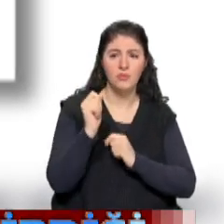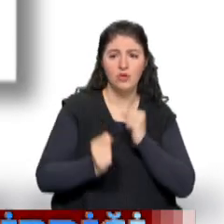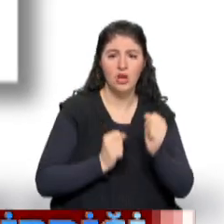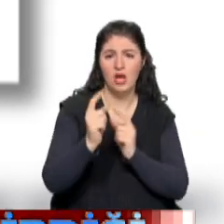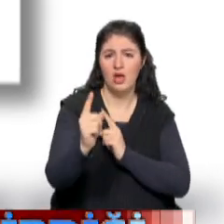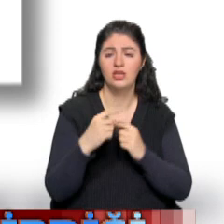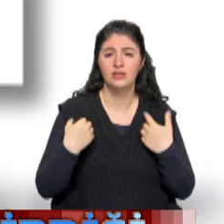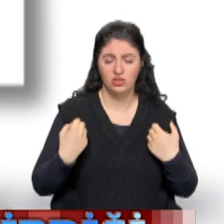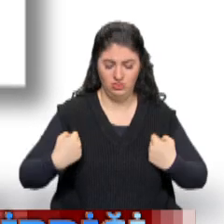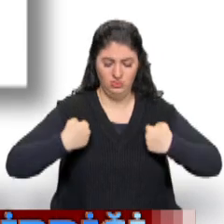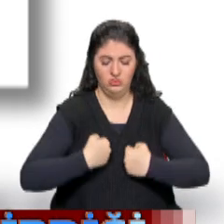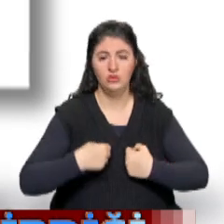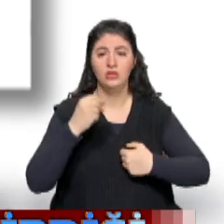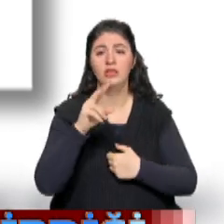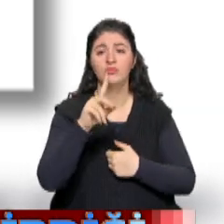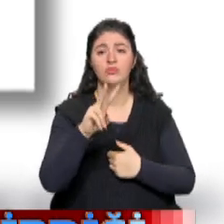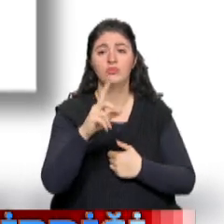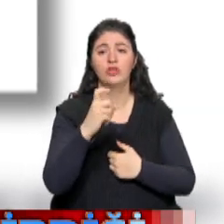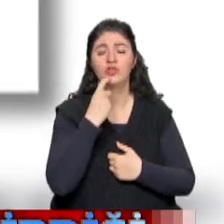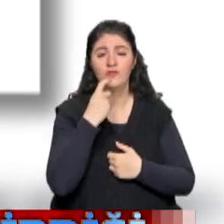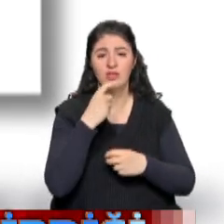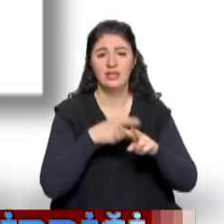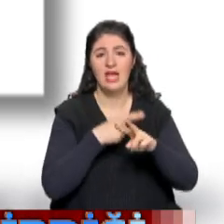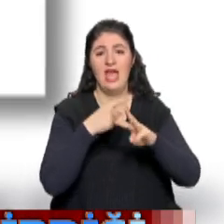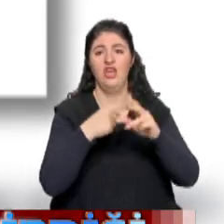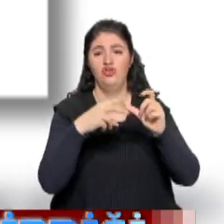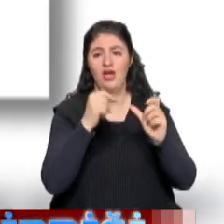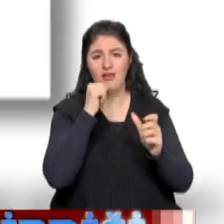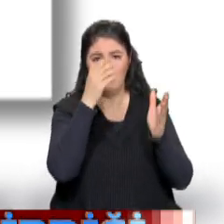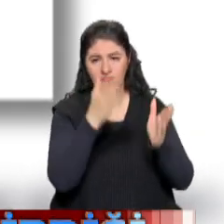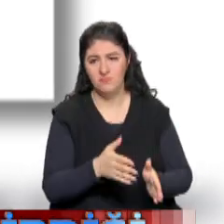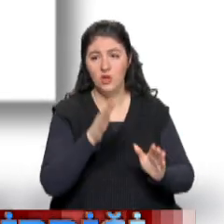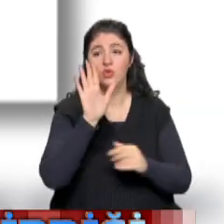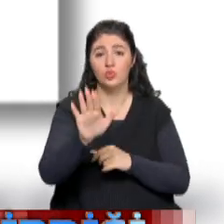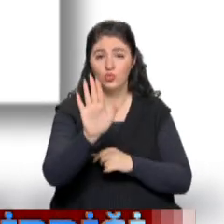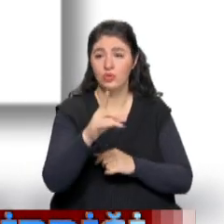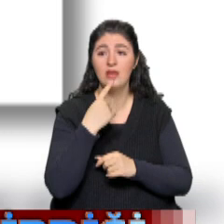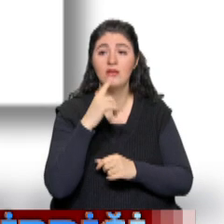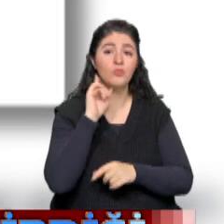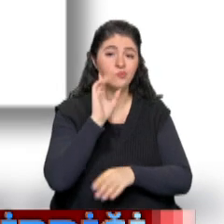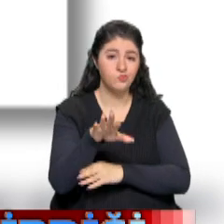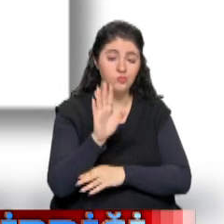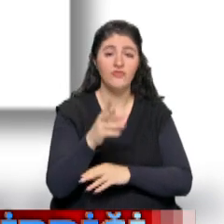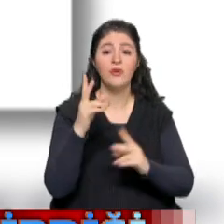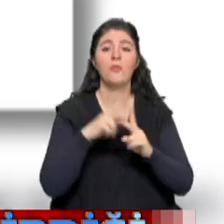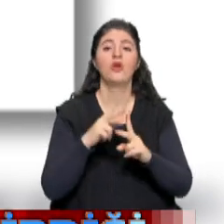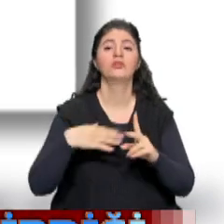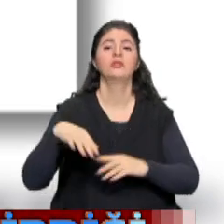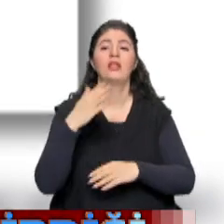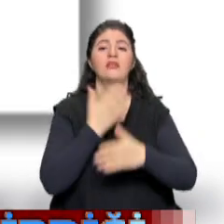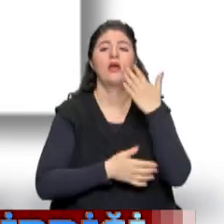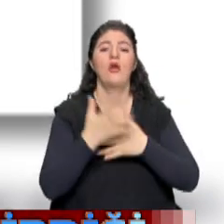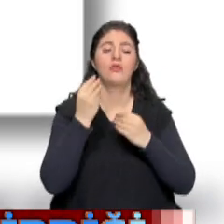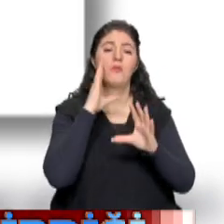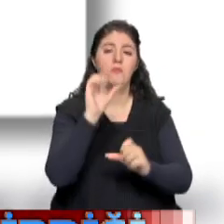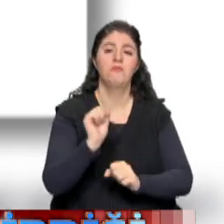koşarak gelen sırt alı 29 yaşındaki yeş adlı şahıs dur ihtarına uymamış emniyet güçlerimiz ce yaralı